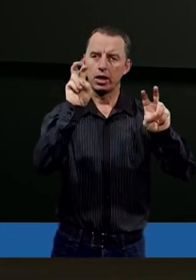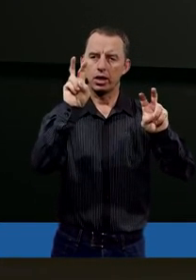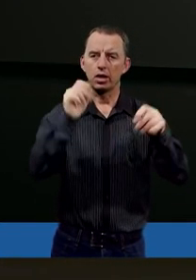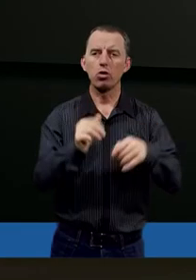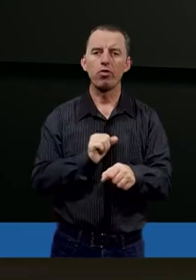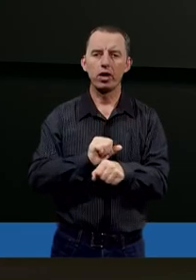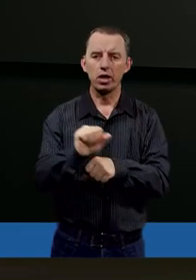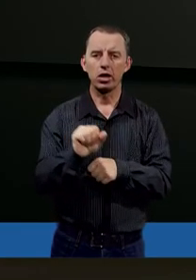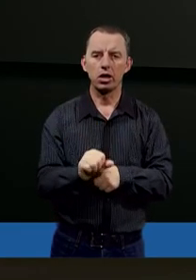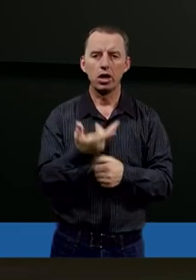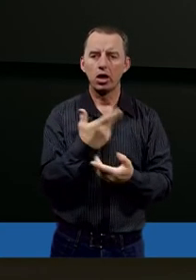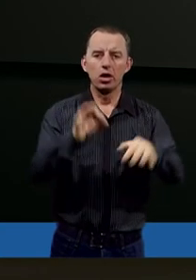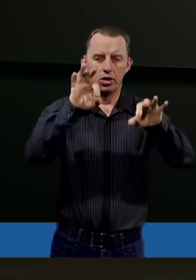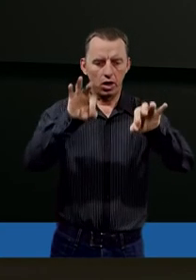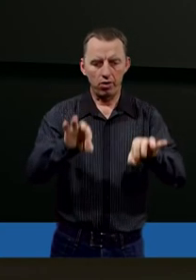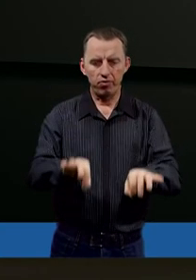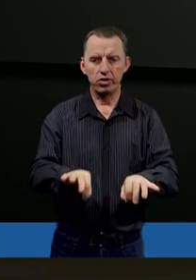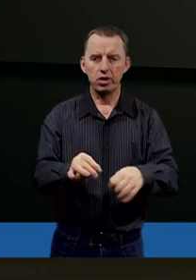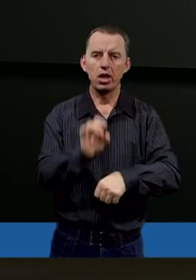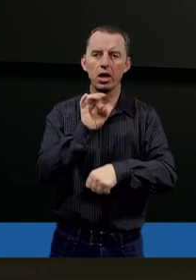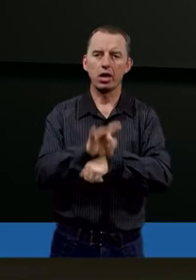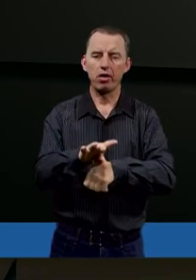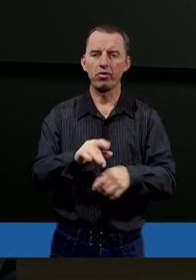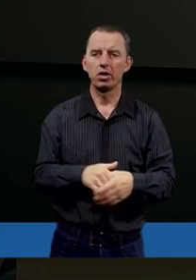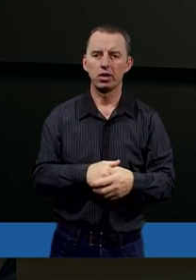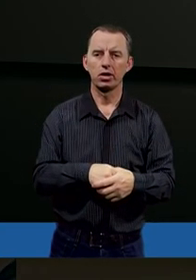zatytułowane jest Niewinna krew.